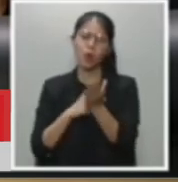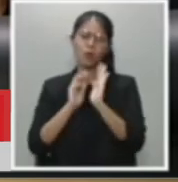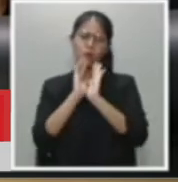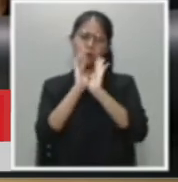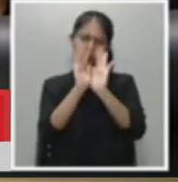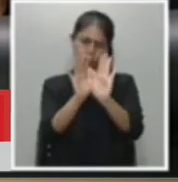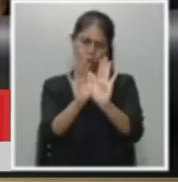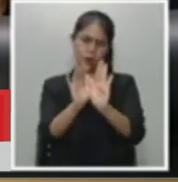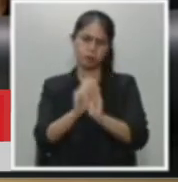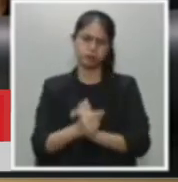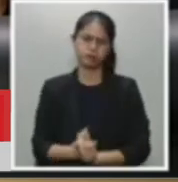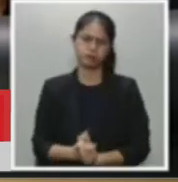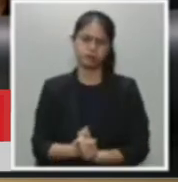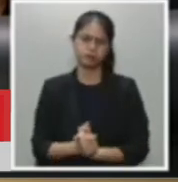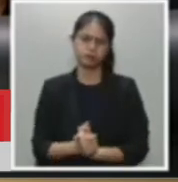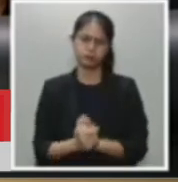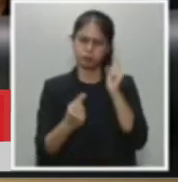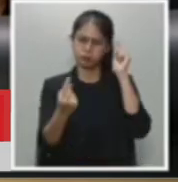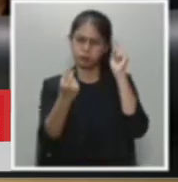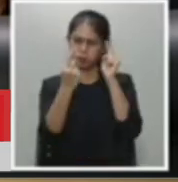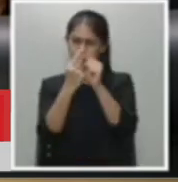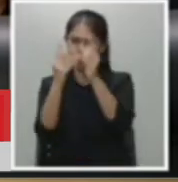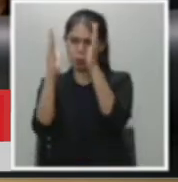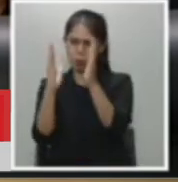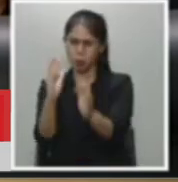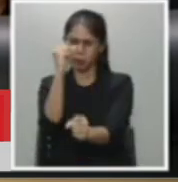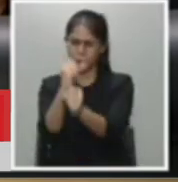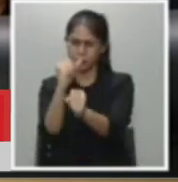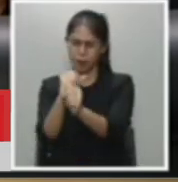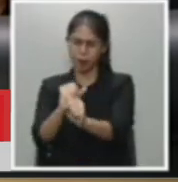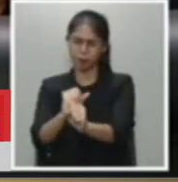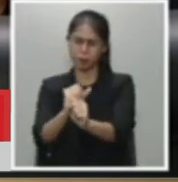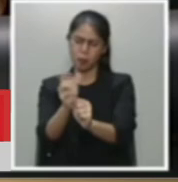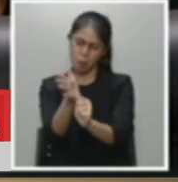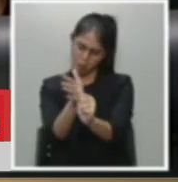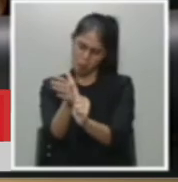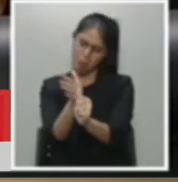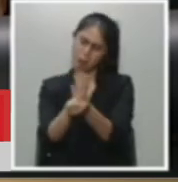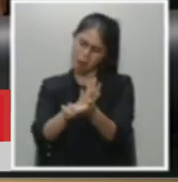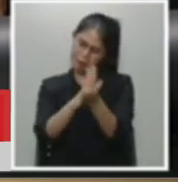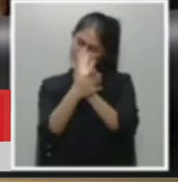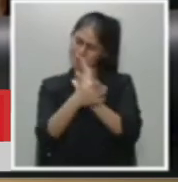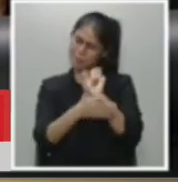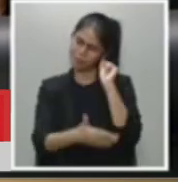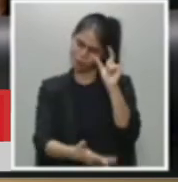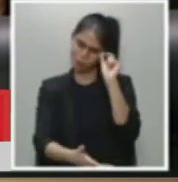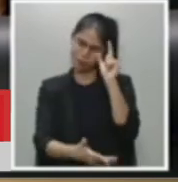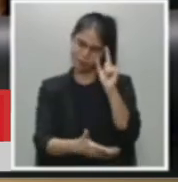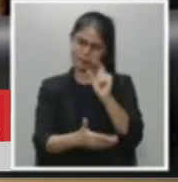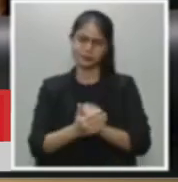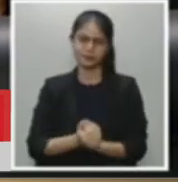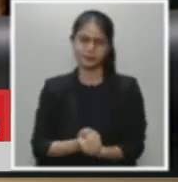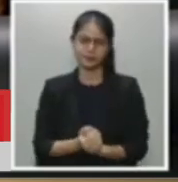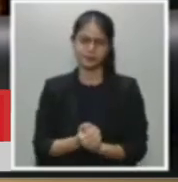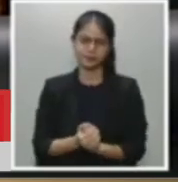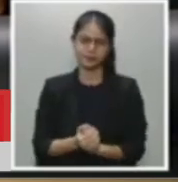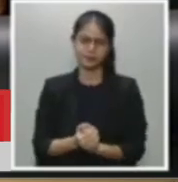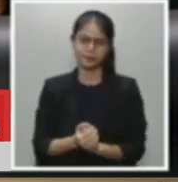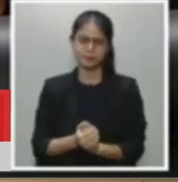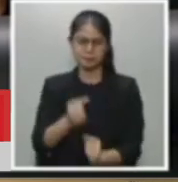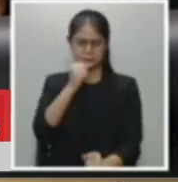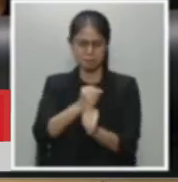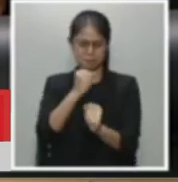านไปยังหน่วยงานที่เกี่ยวข้องให้รีบแก้ไขโดยเร่งด่วนเพื่อที่จะไม่เหตุการณ์แ